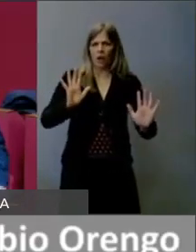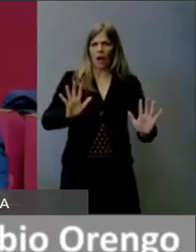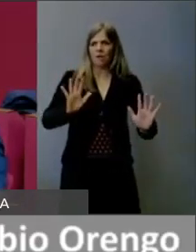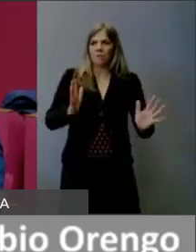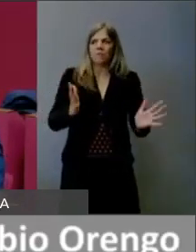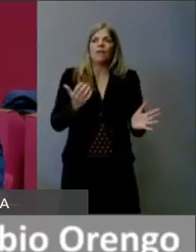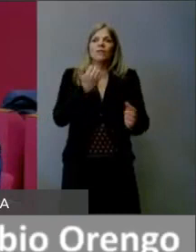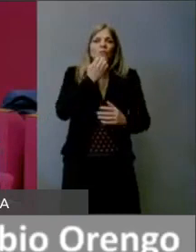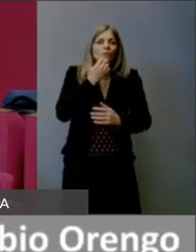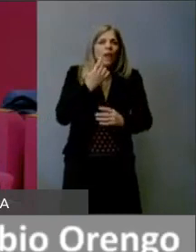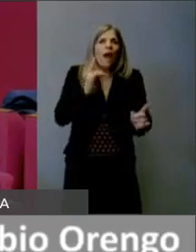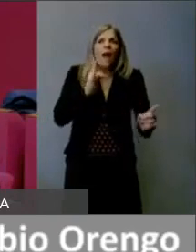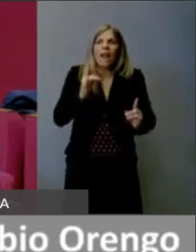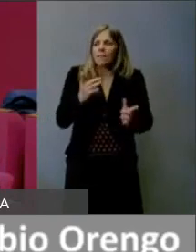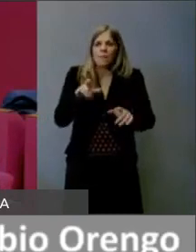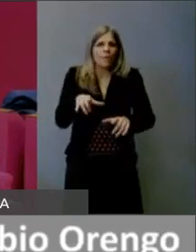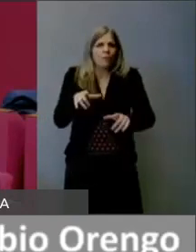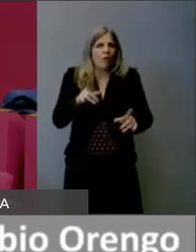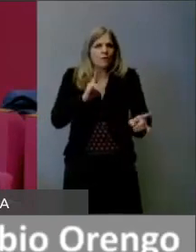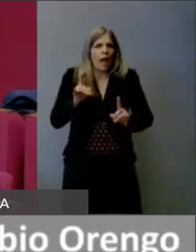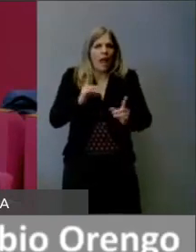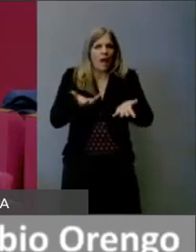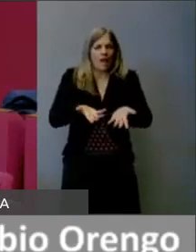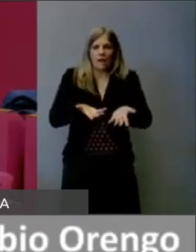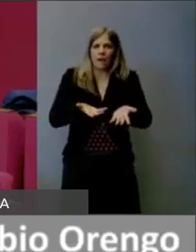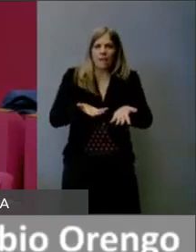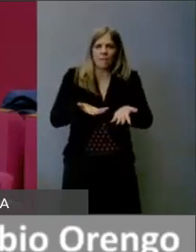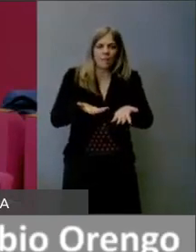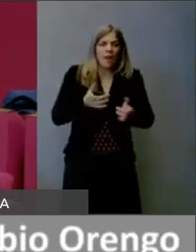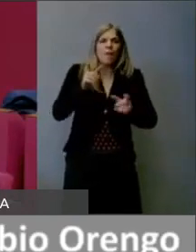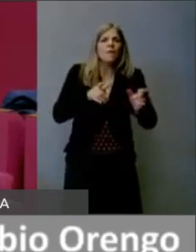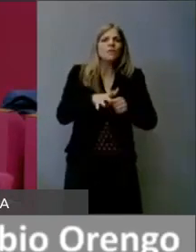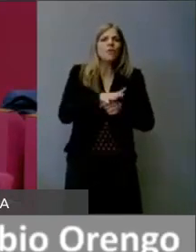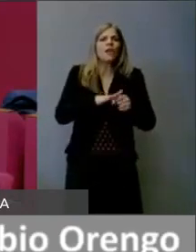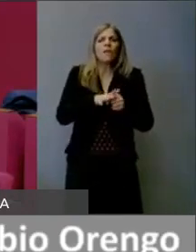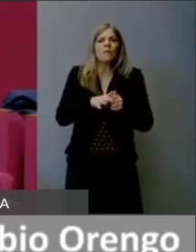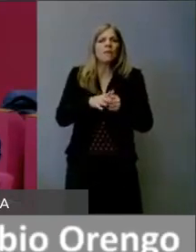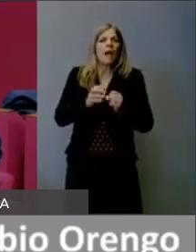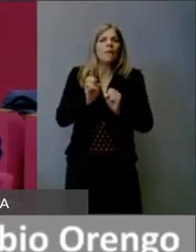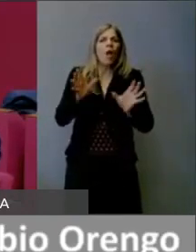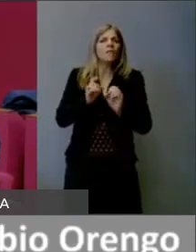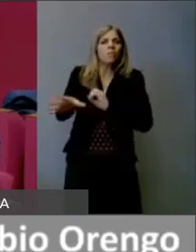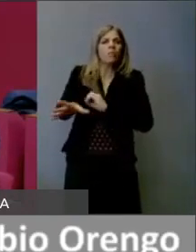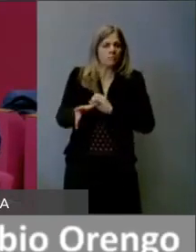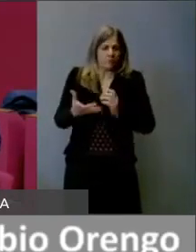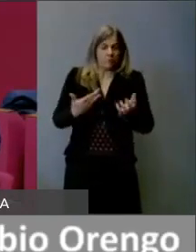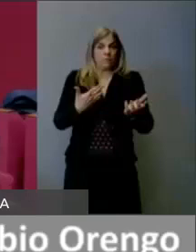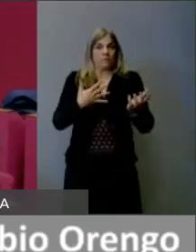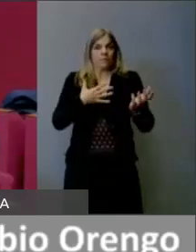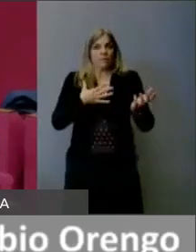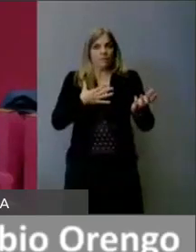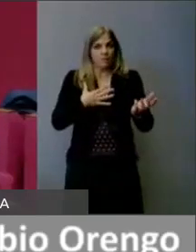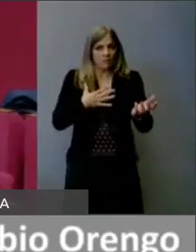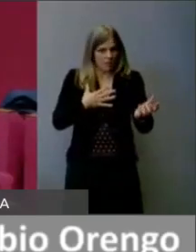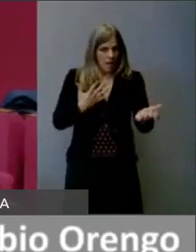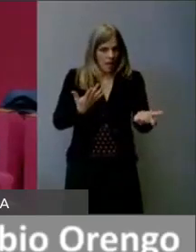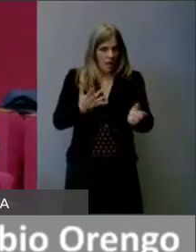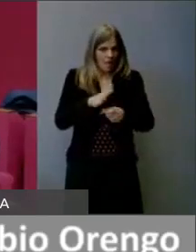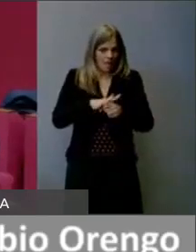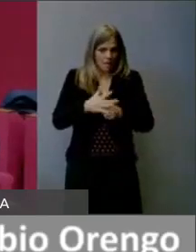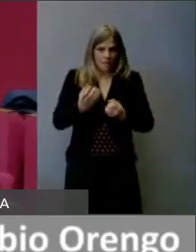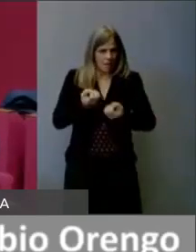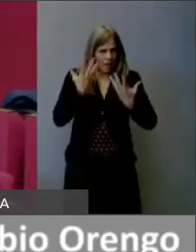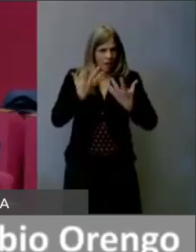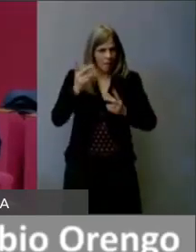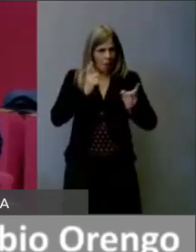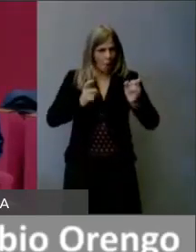che andare a in qualche modo espropriare senza far sapere. La cosa che ha del paradossale davvero, caro assessore, è che se